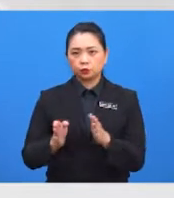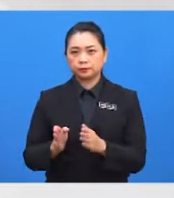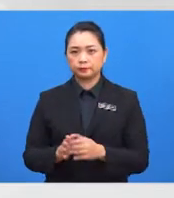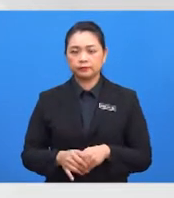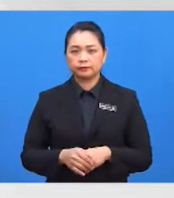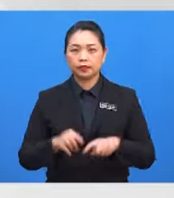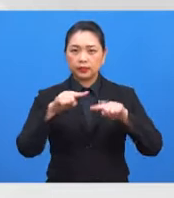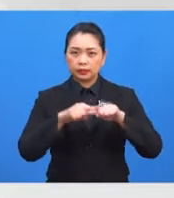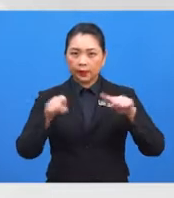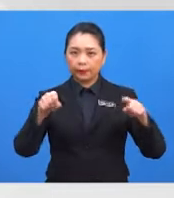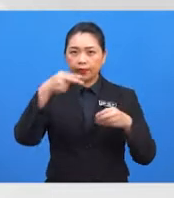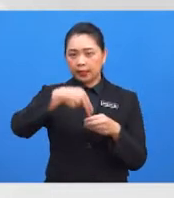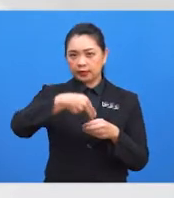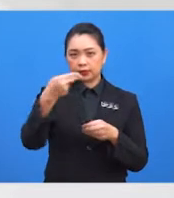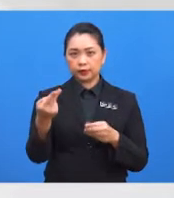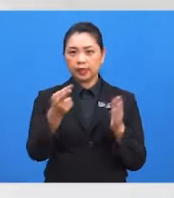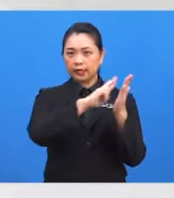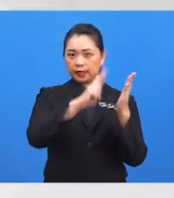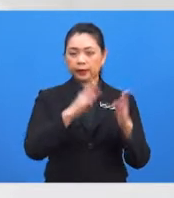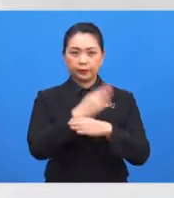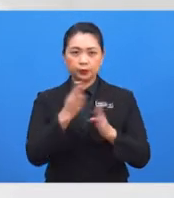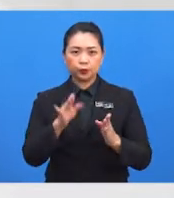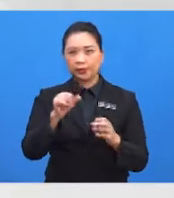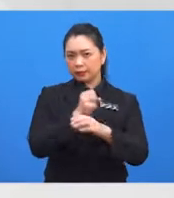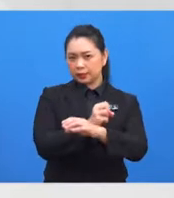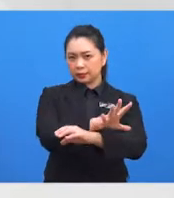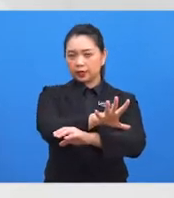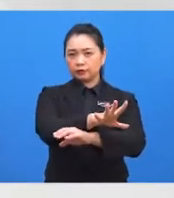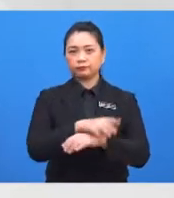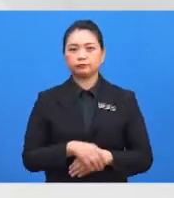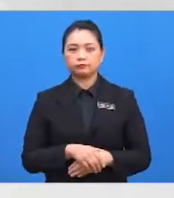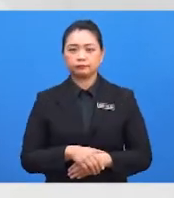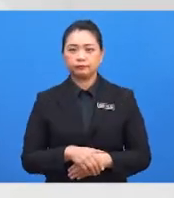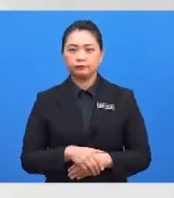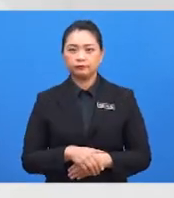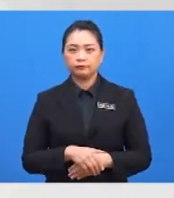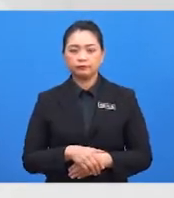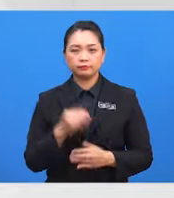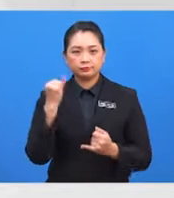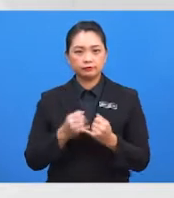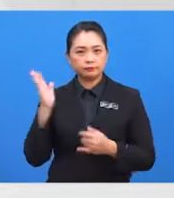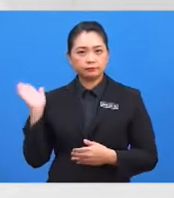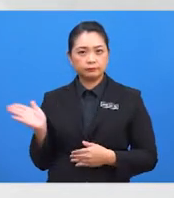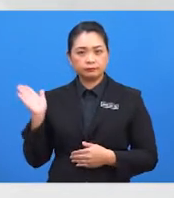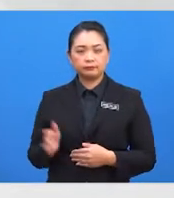teratur. Tetapi menghasilkan reka bentuk yang berkesan. Yang kelima,